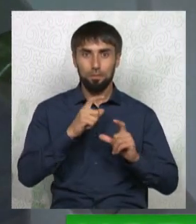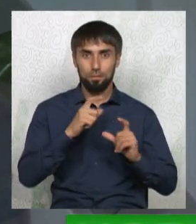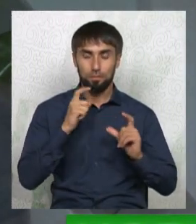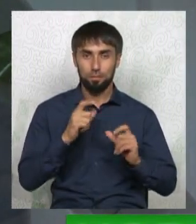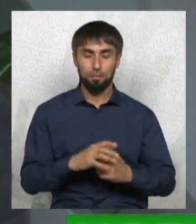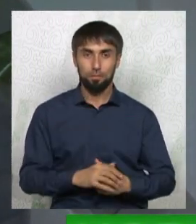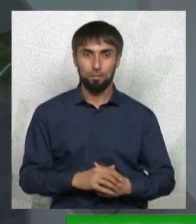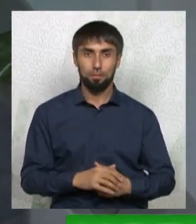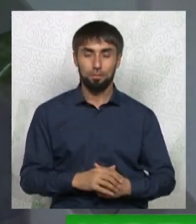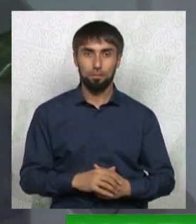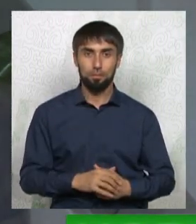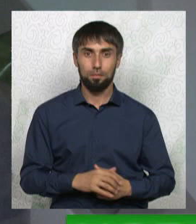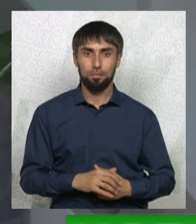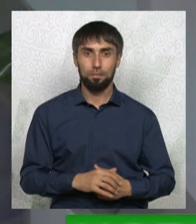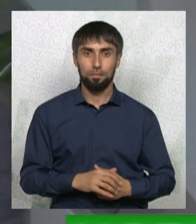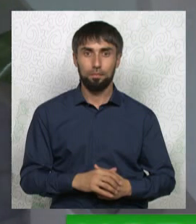маски.